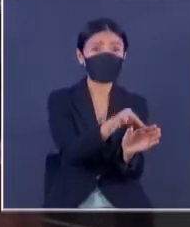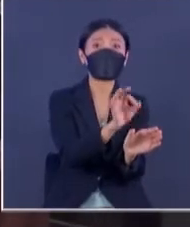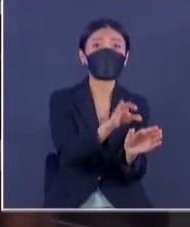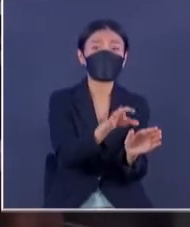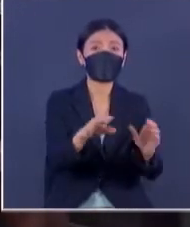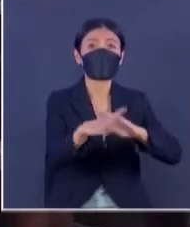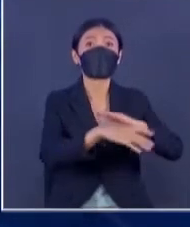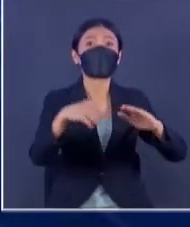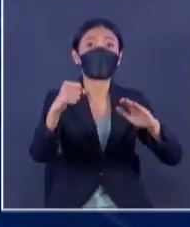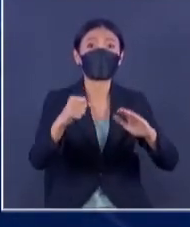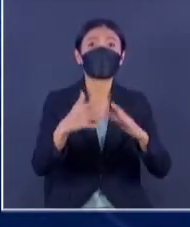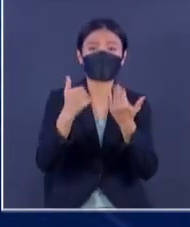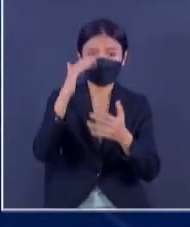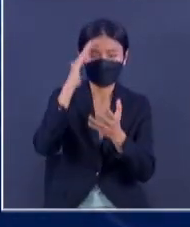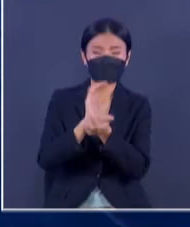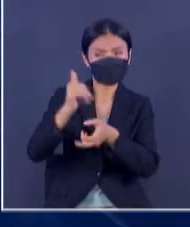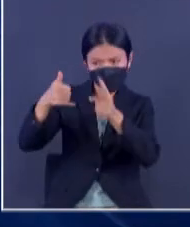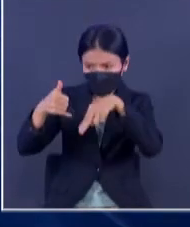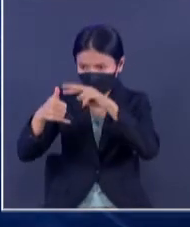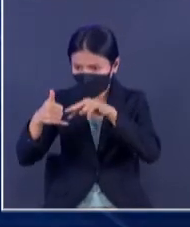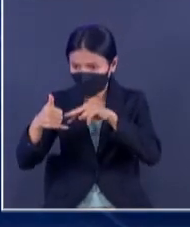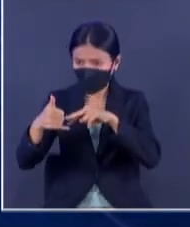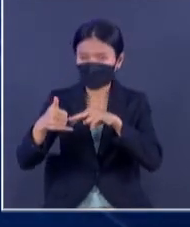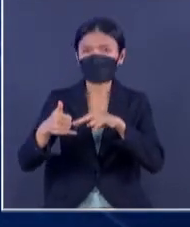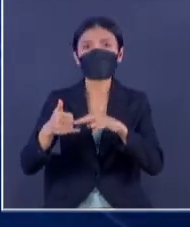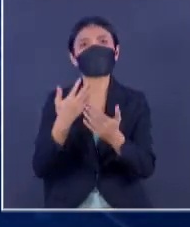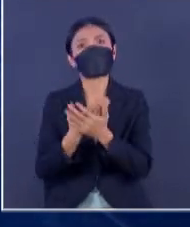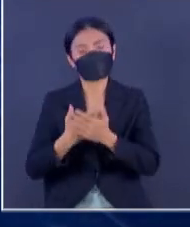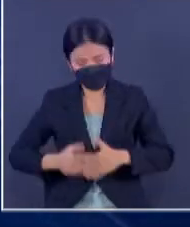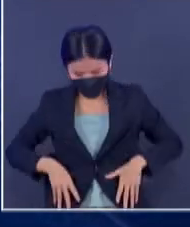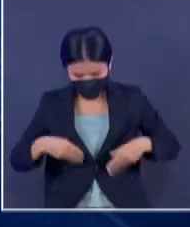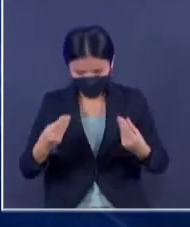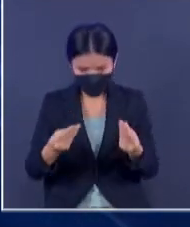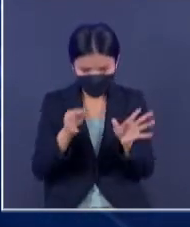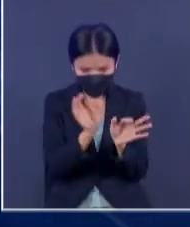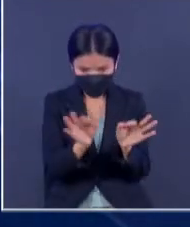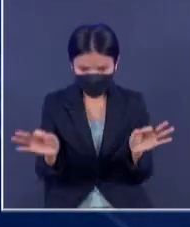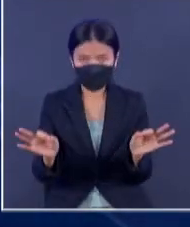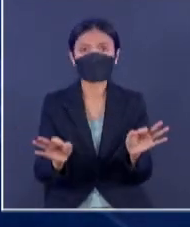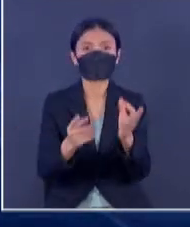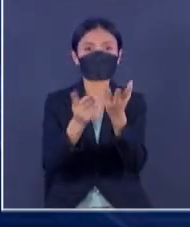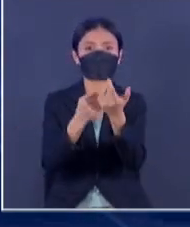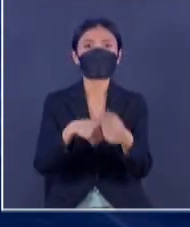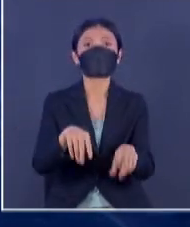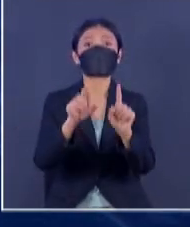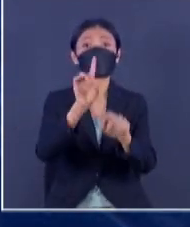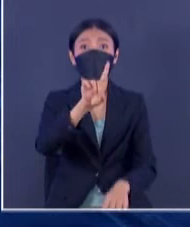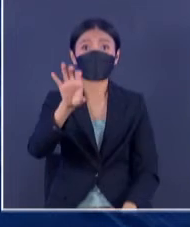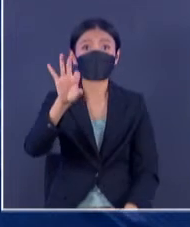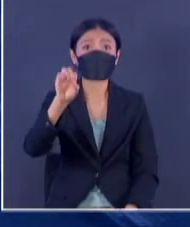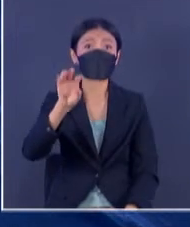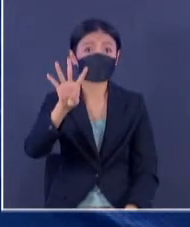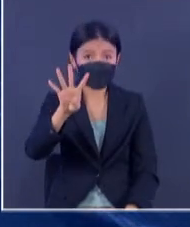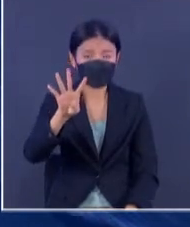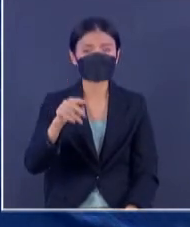ก็เจอแต่เศษเหรียญจริงๆนะคะมูลค่า194บาททำให้นายสราวุธเนี่ยยอมจำนนแล้วก็ต้องรับสาร